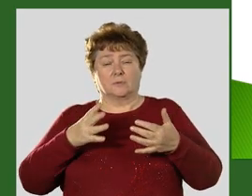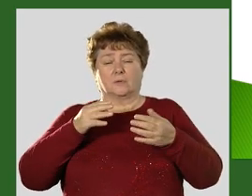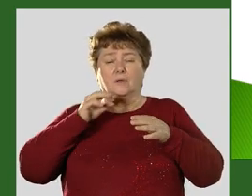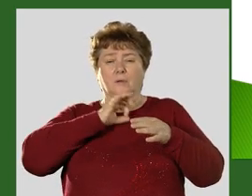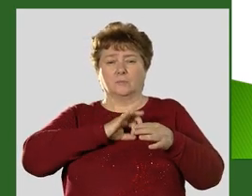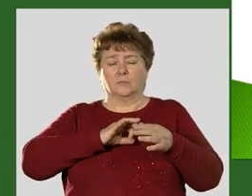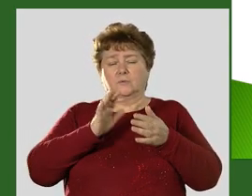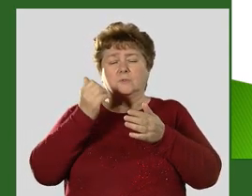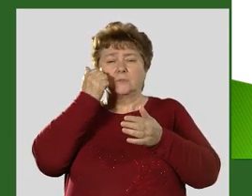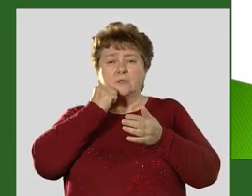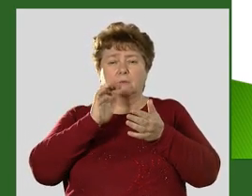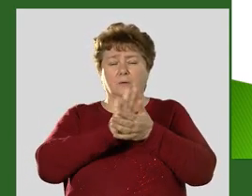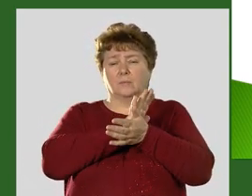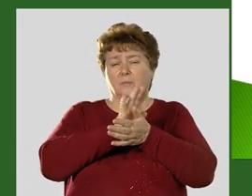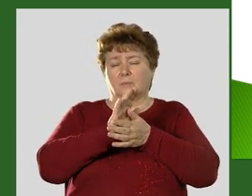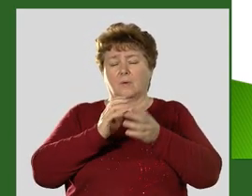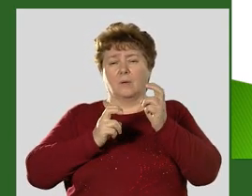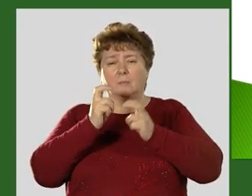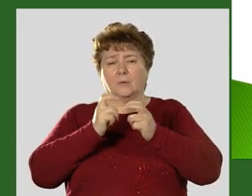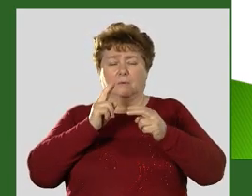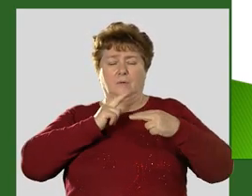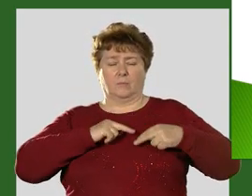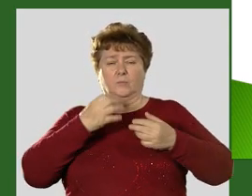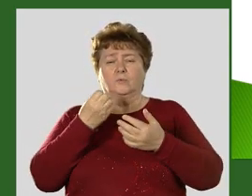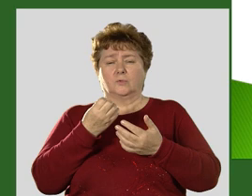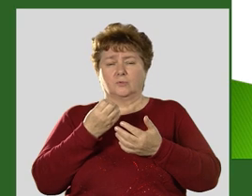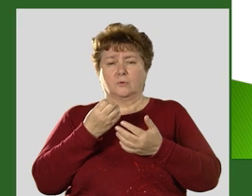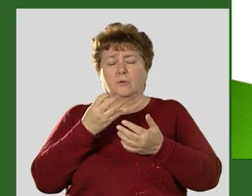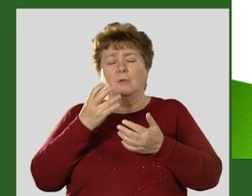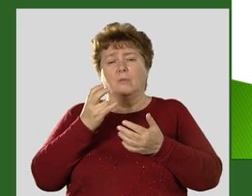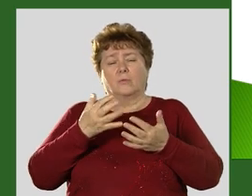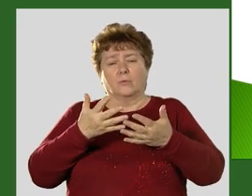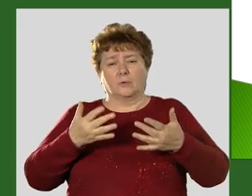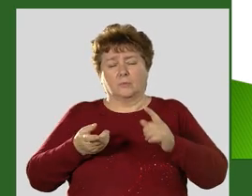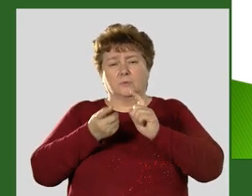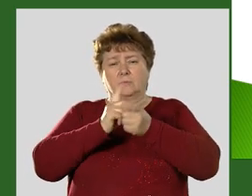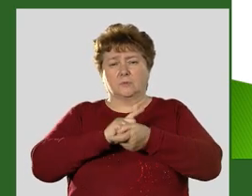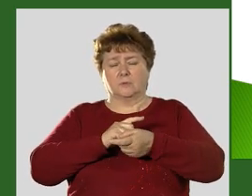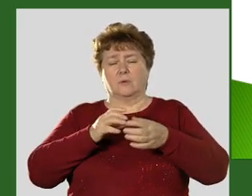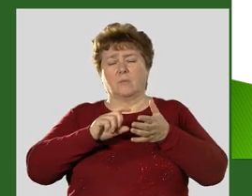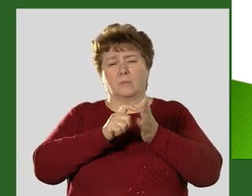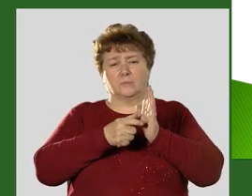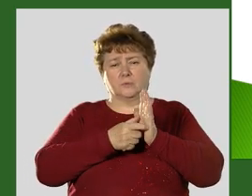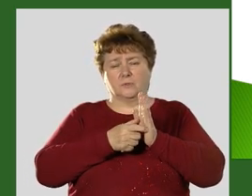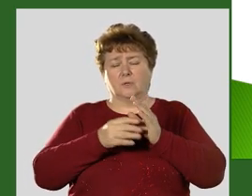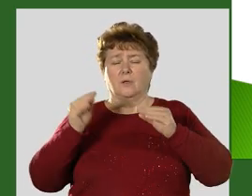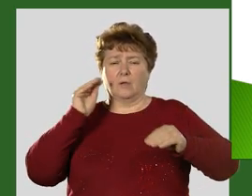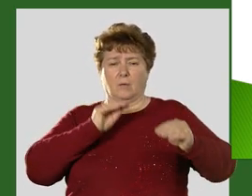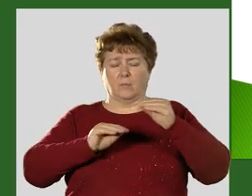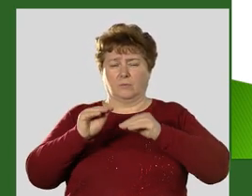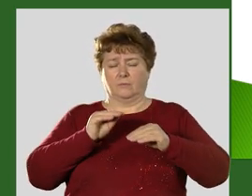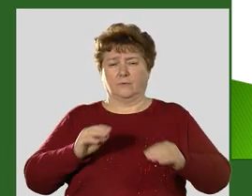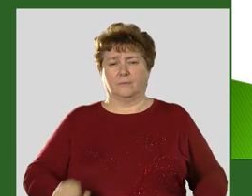используется макулатура. Предприятие до сих пор функционирует, но требуется реконструкция помещений и